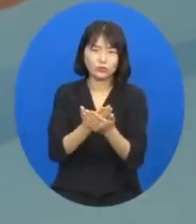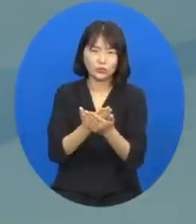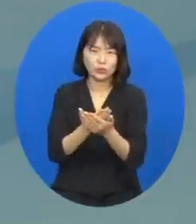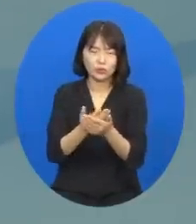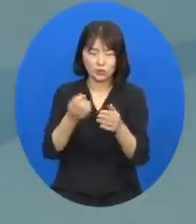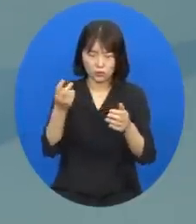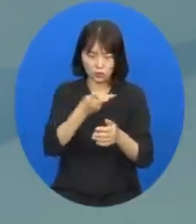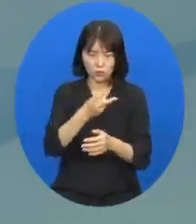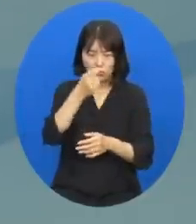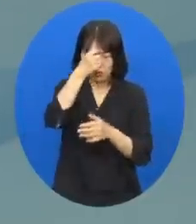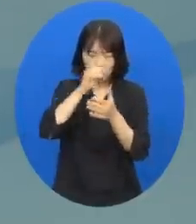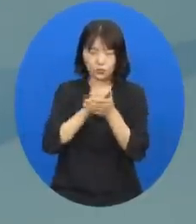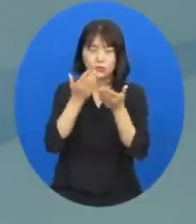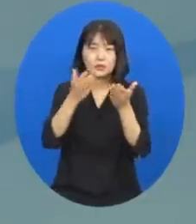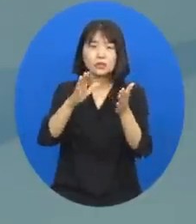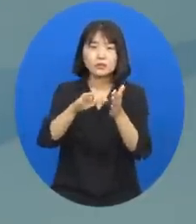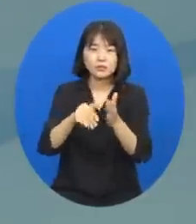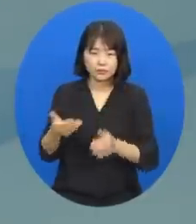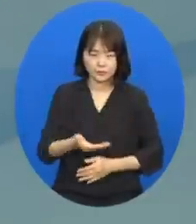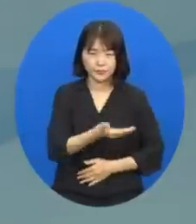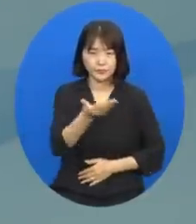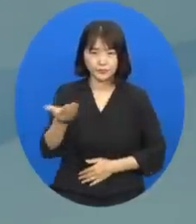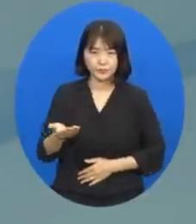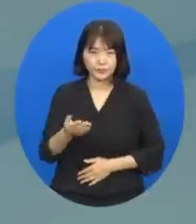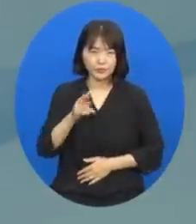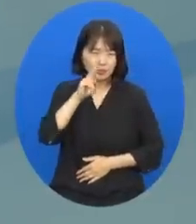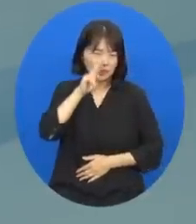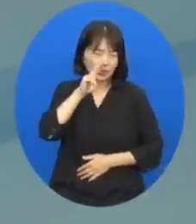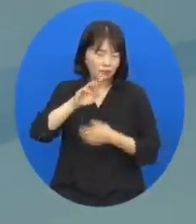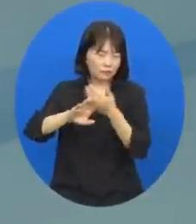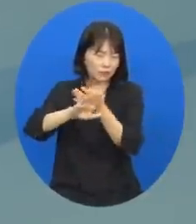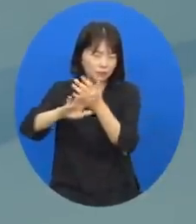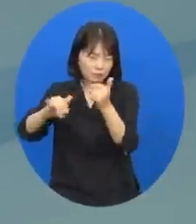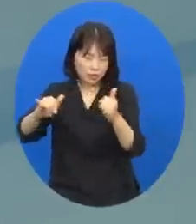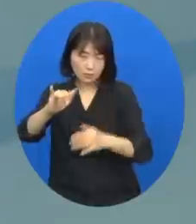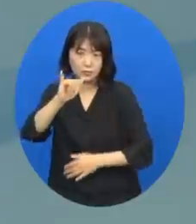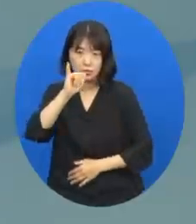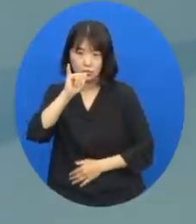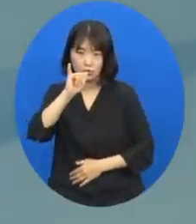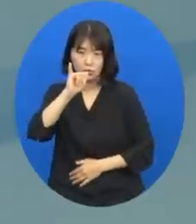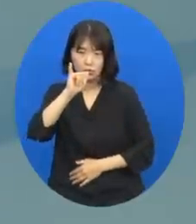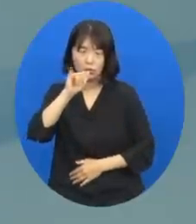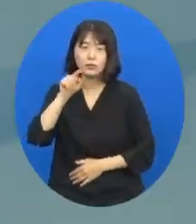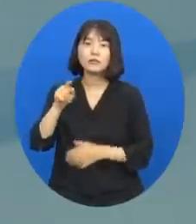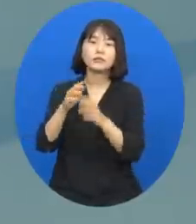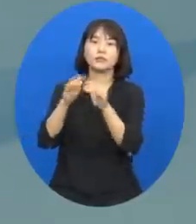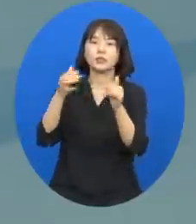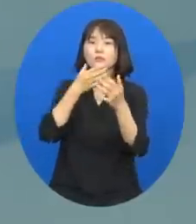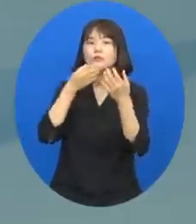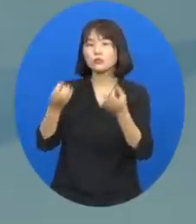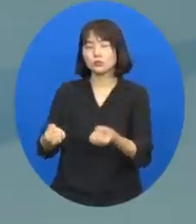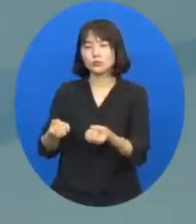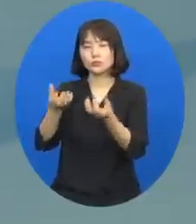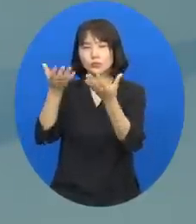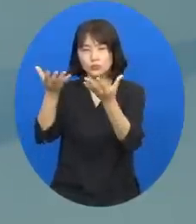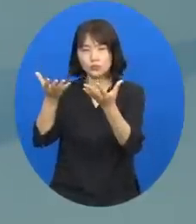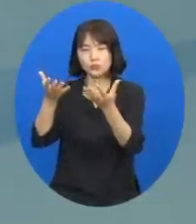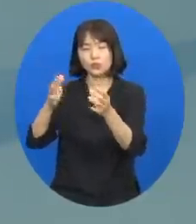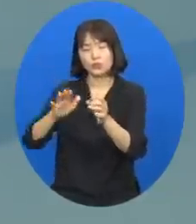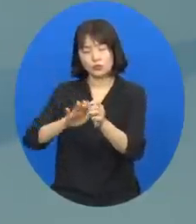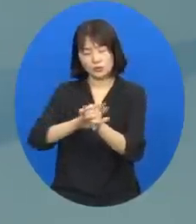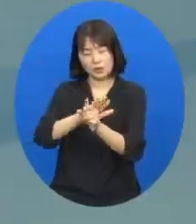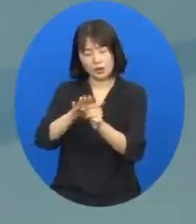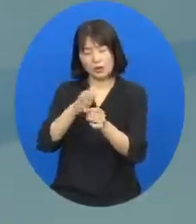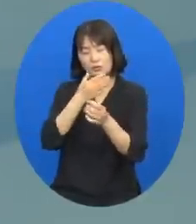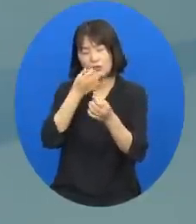때 여러분 혹시 시기 햇던 누군가가 있다면 그 분들을 축복하며 사랑의 고백을